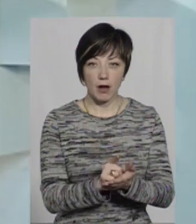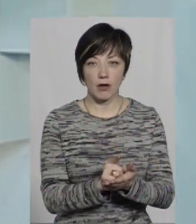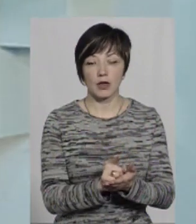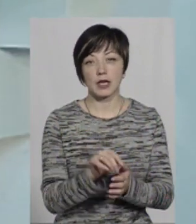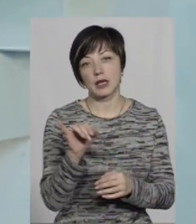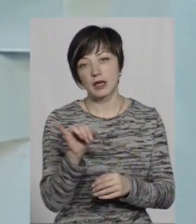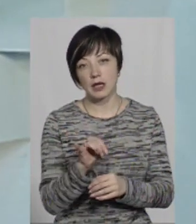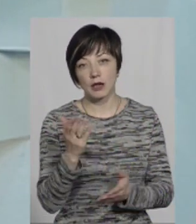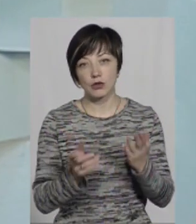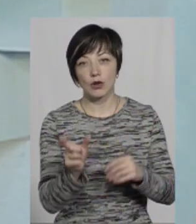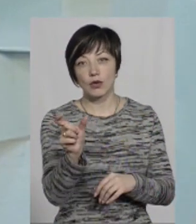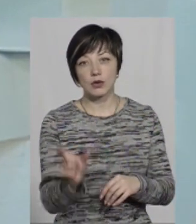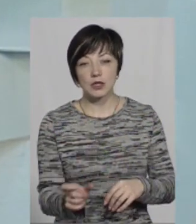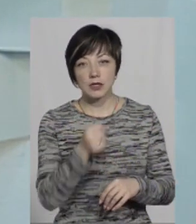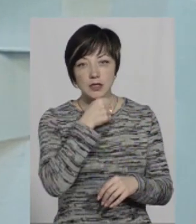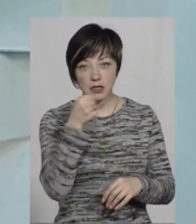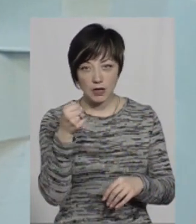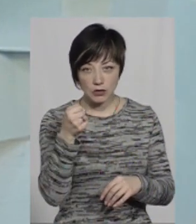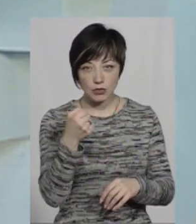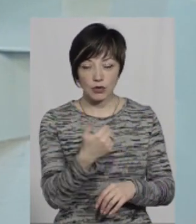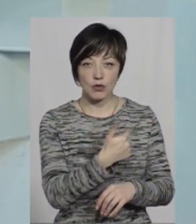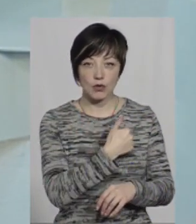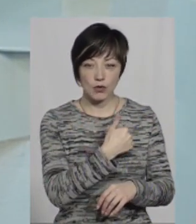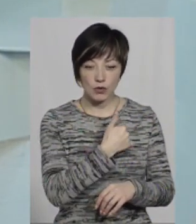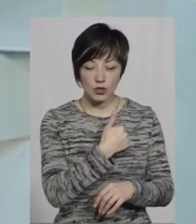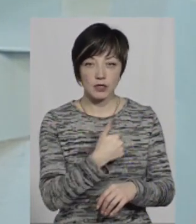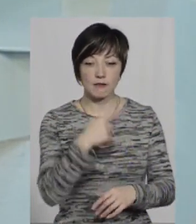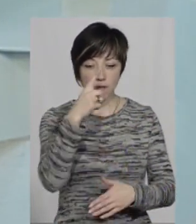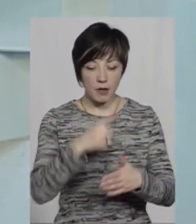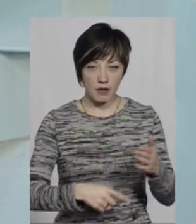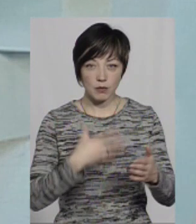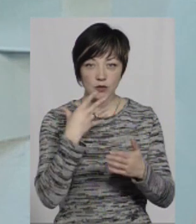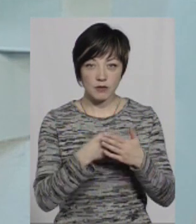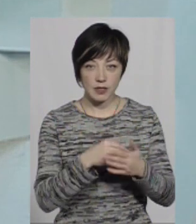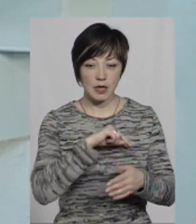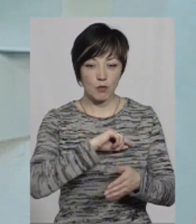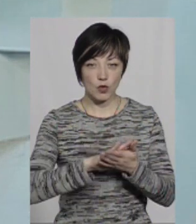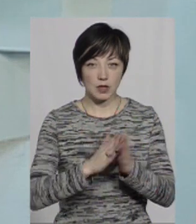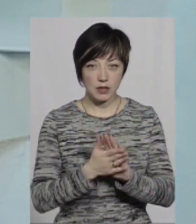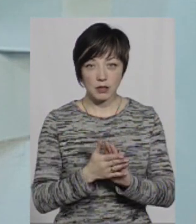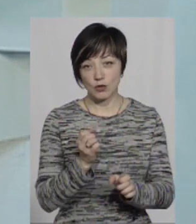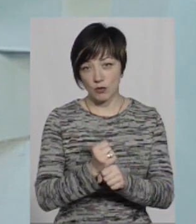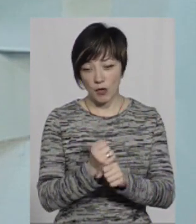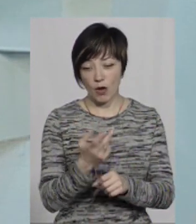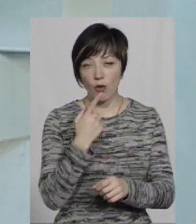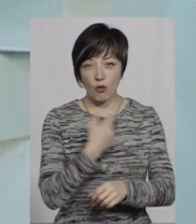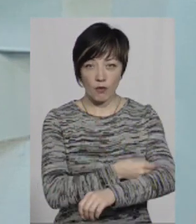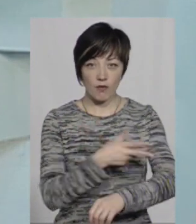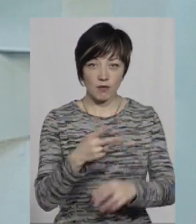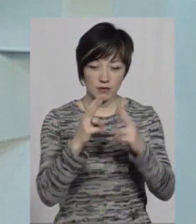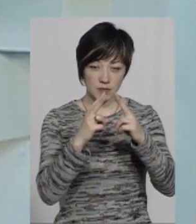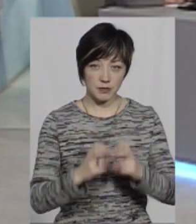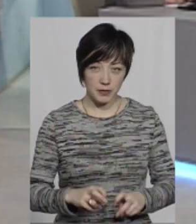зробити. І якщо людина старша хоче пересвідчитись про свій імунний статус, значить, зробіть кровну